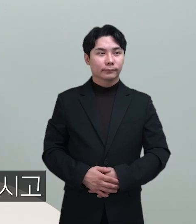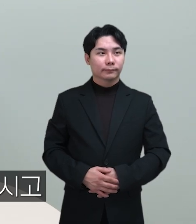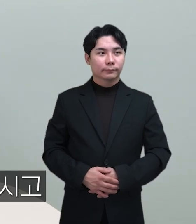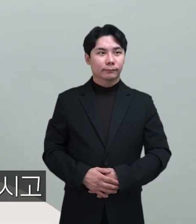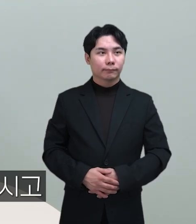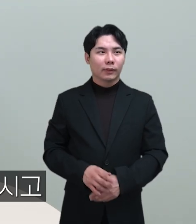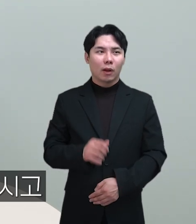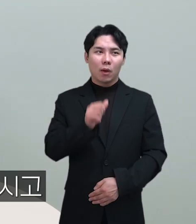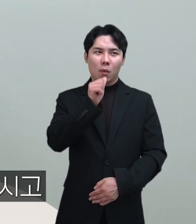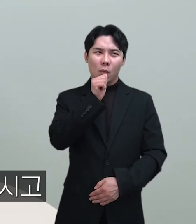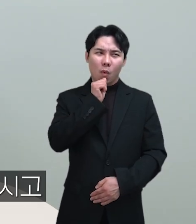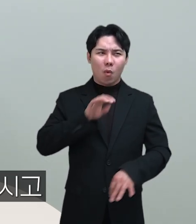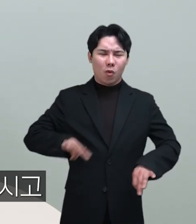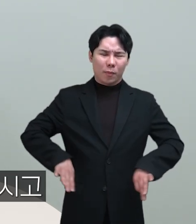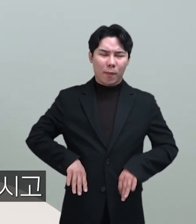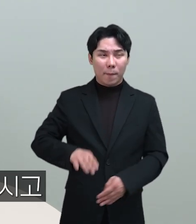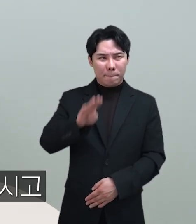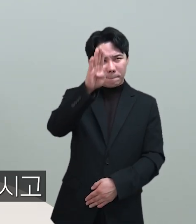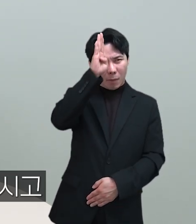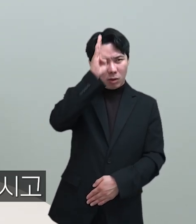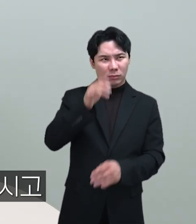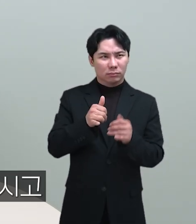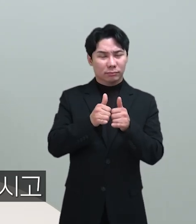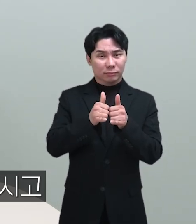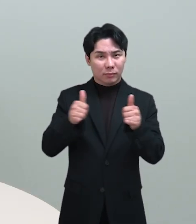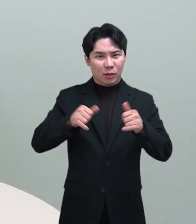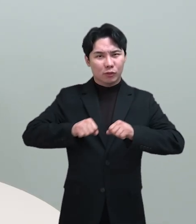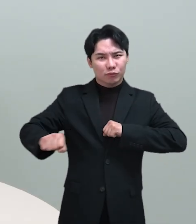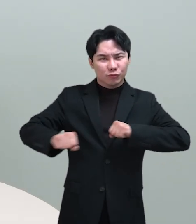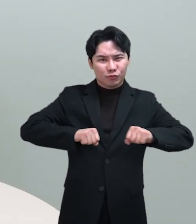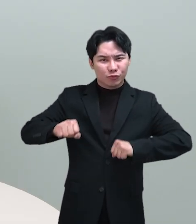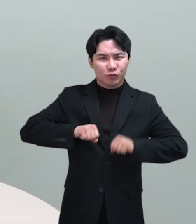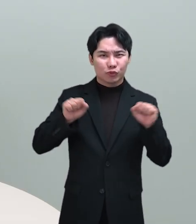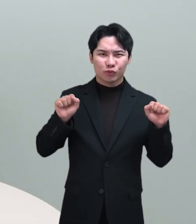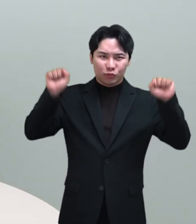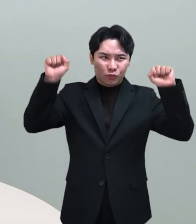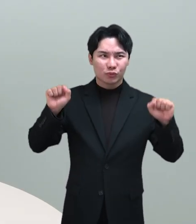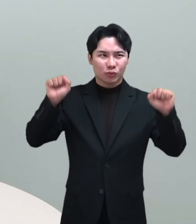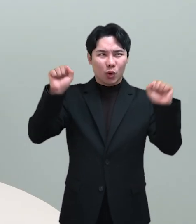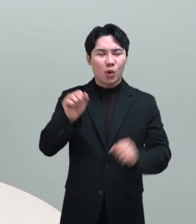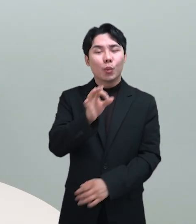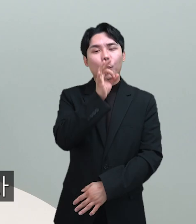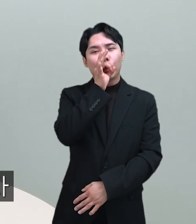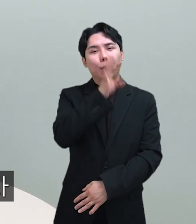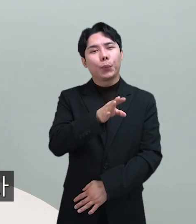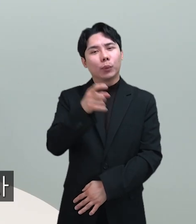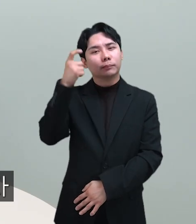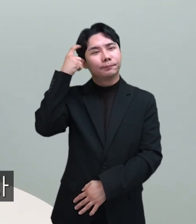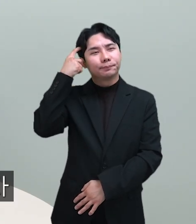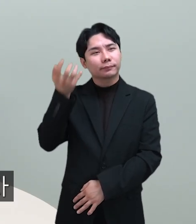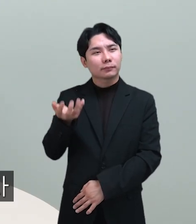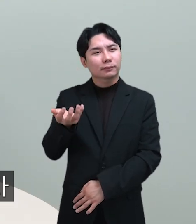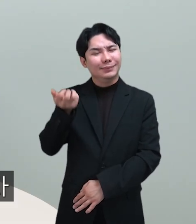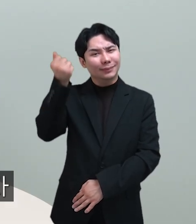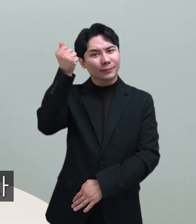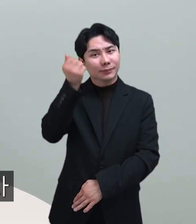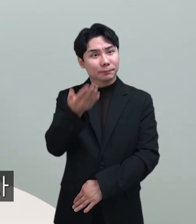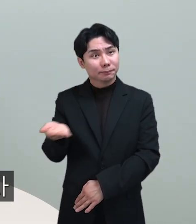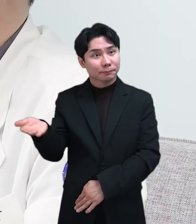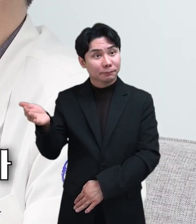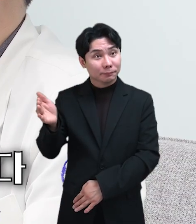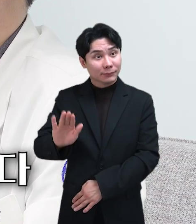많은 신장 환우분들이 그 움직이기를 싫어하시고 또 자기가 운동을 할 수 없다 이렇게 생각을 하시는 분들이